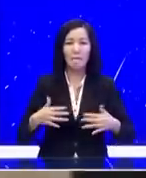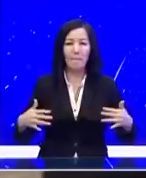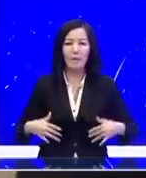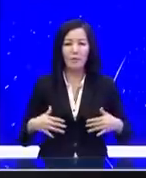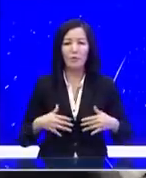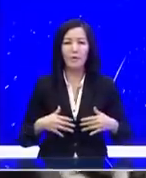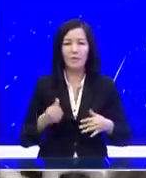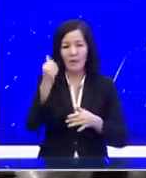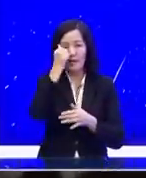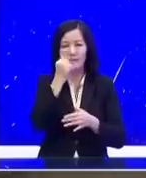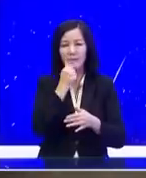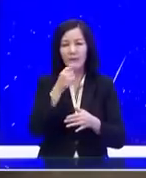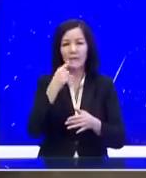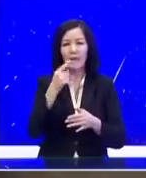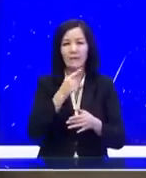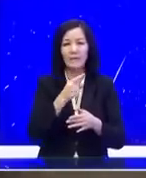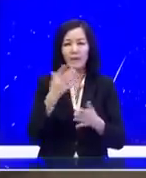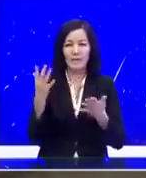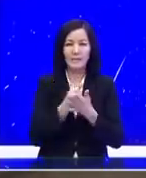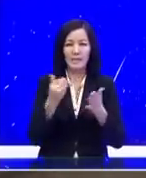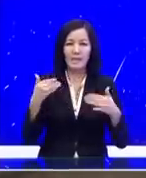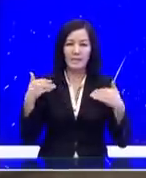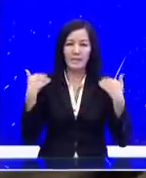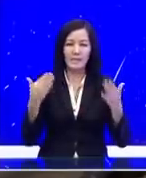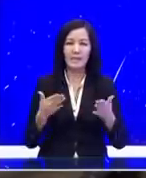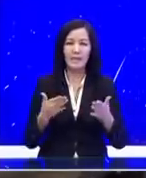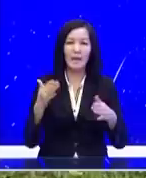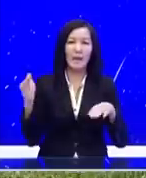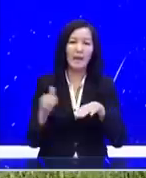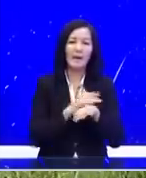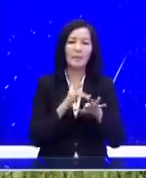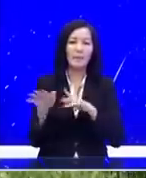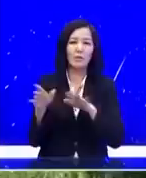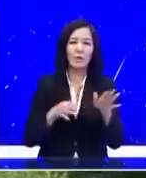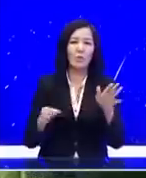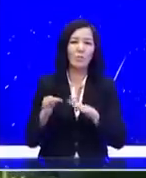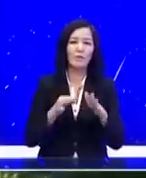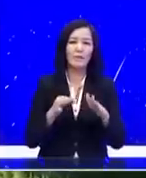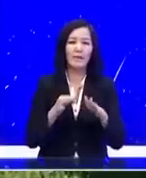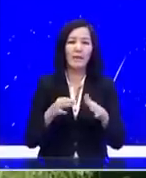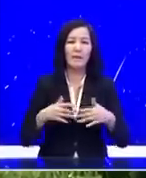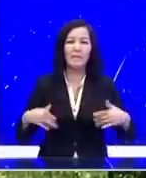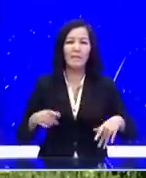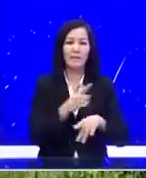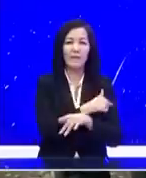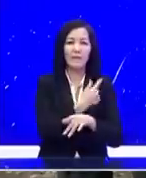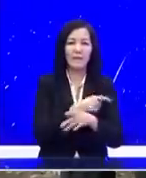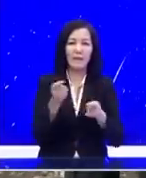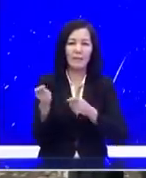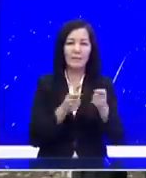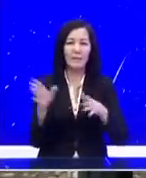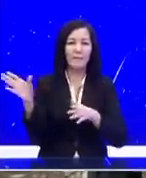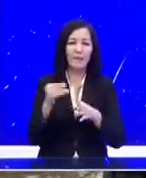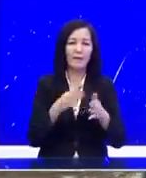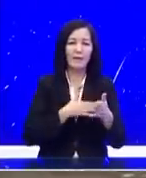шаруашылығы мамандарына алғыстарын айтып, істеріне сәттілік тіледі. Айта кетейік, мұндай қайырымдылық шарасына облыстық ветеринария басқармасының